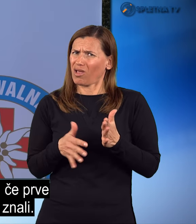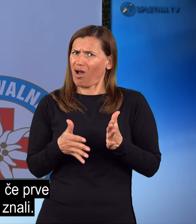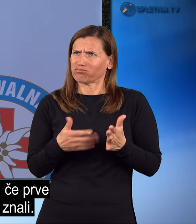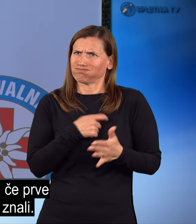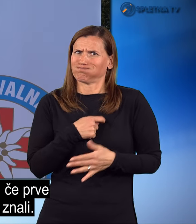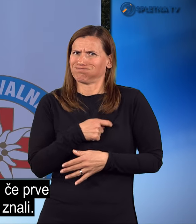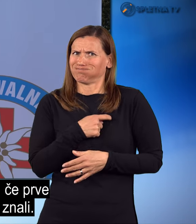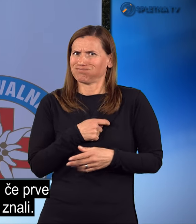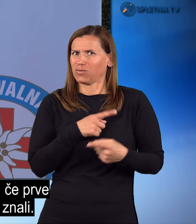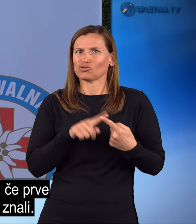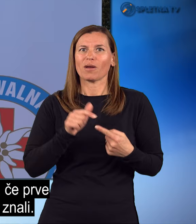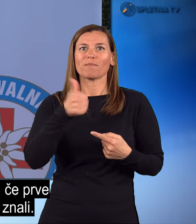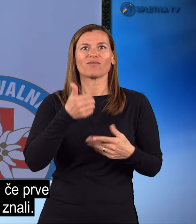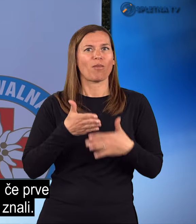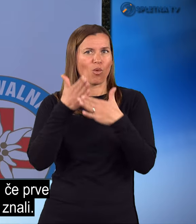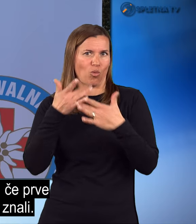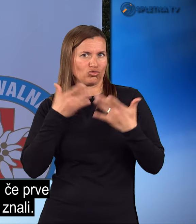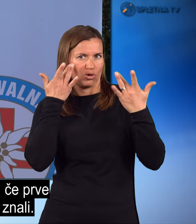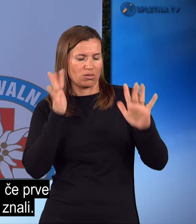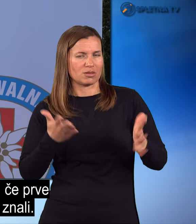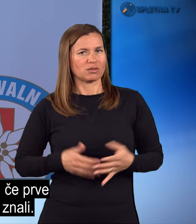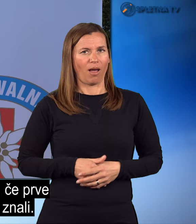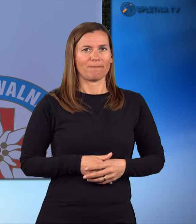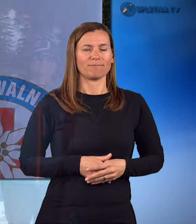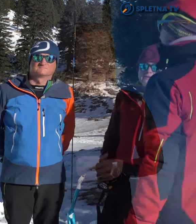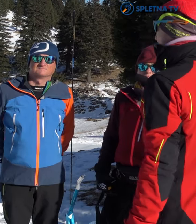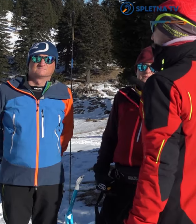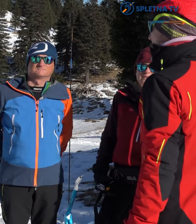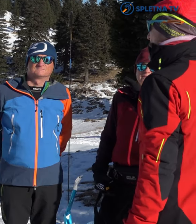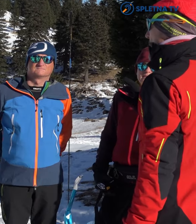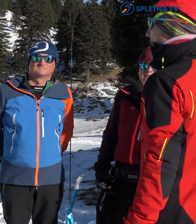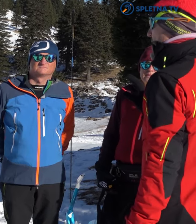tudi nikoli ne bi odpustili, če prve pomoči ne bi znali.